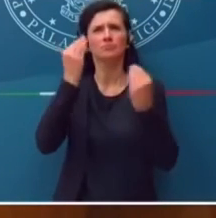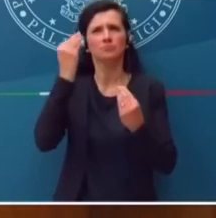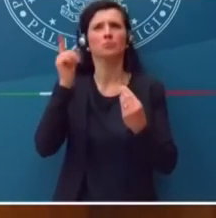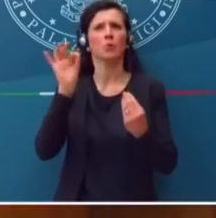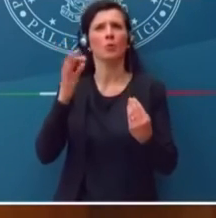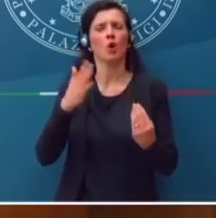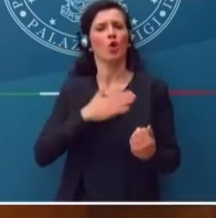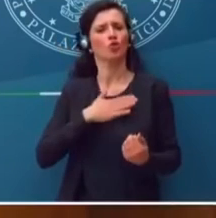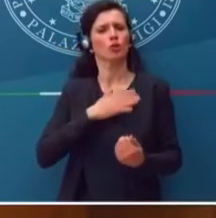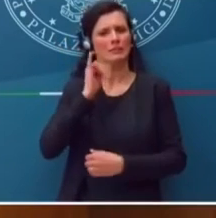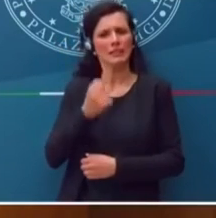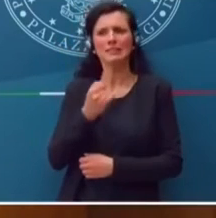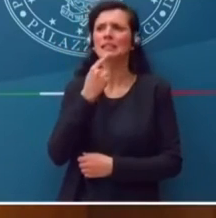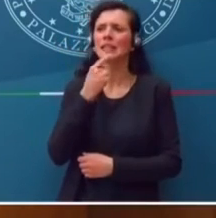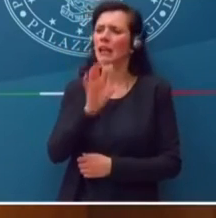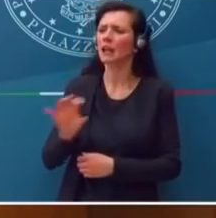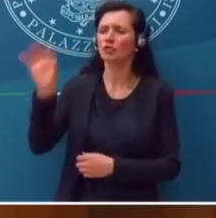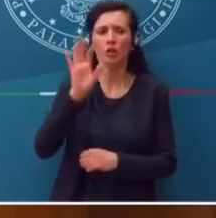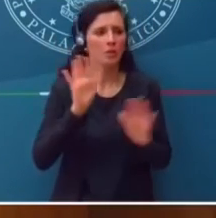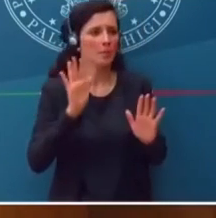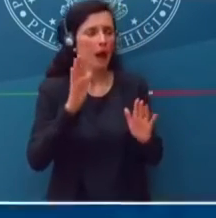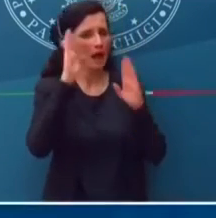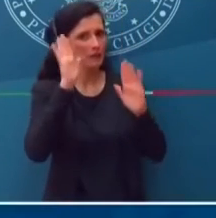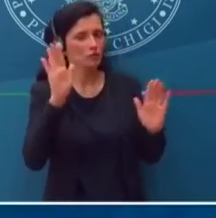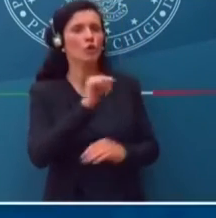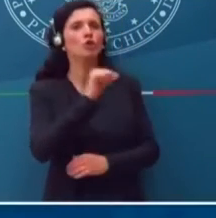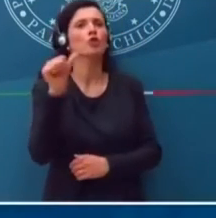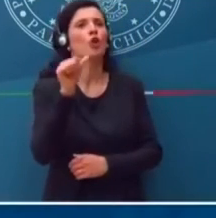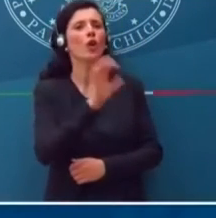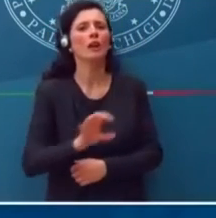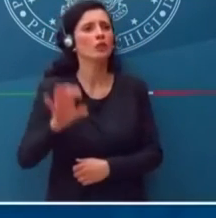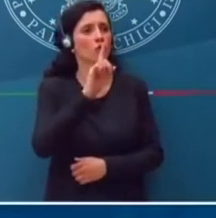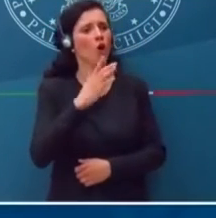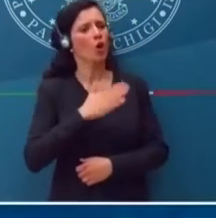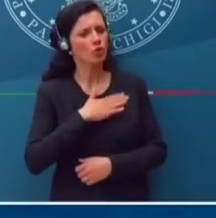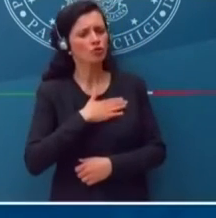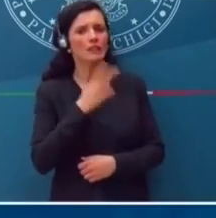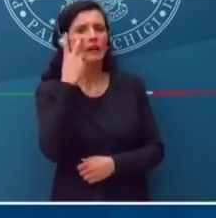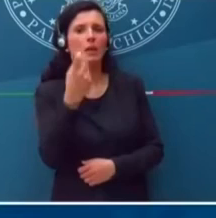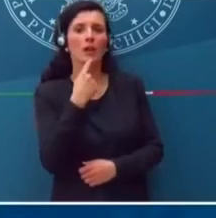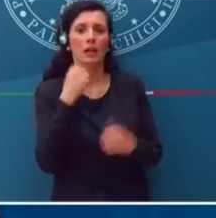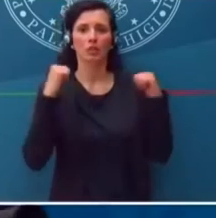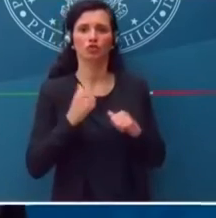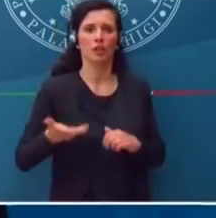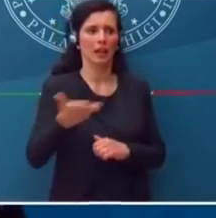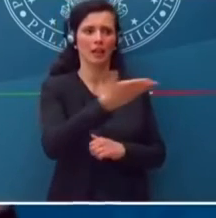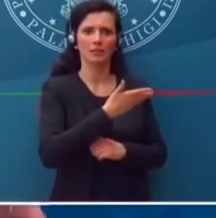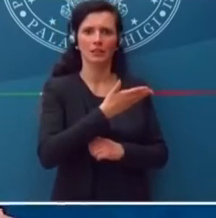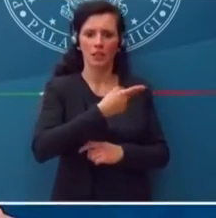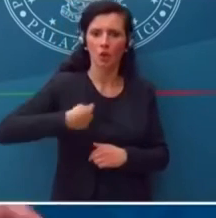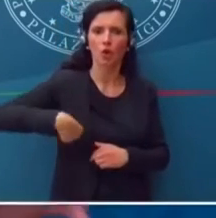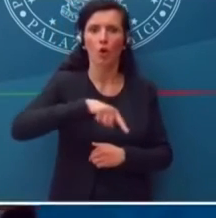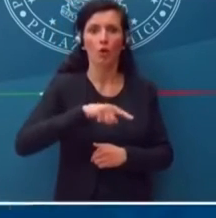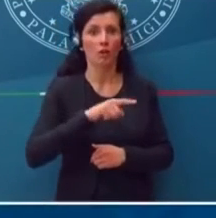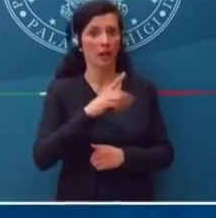regioni che hanno... No, attenzione, non sono le regioni, qui la coscienza riguarda i cittadini, riguarda noi, non le